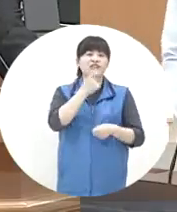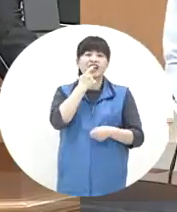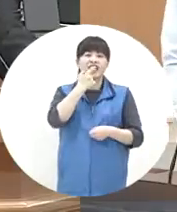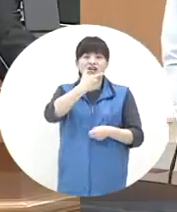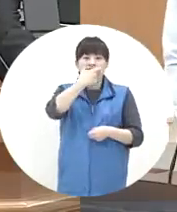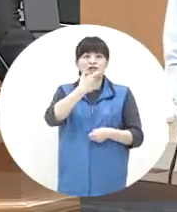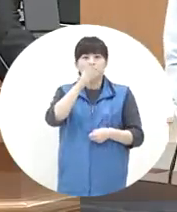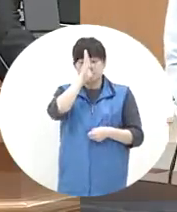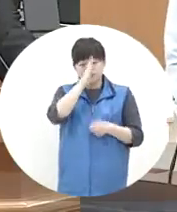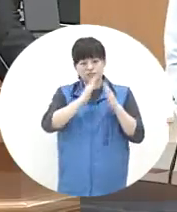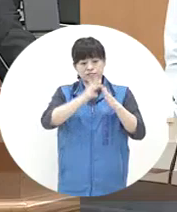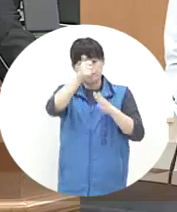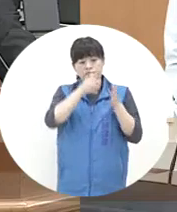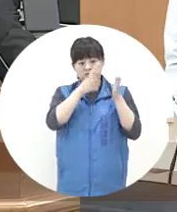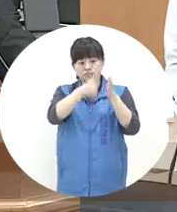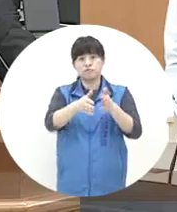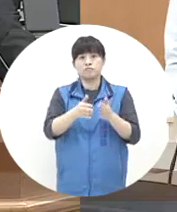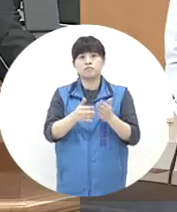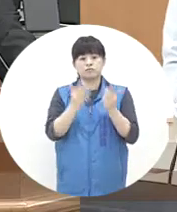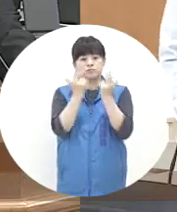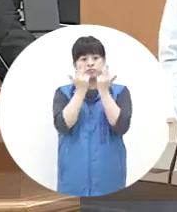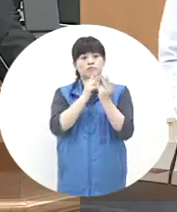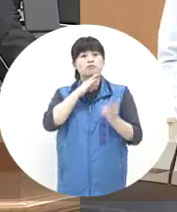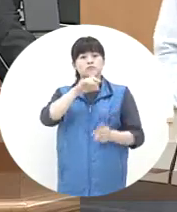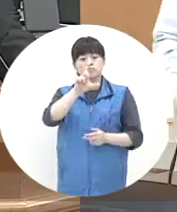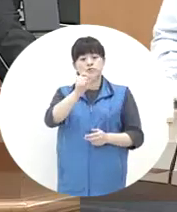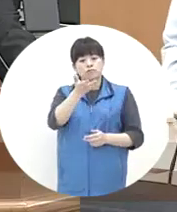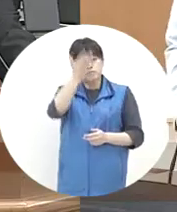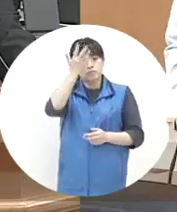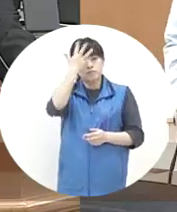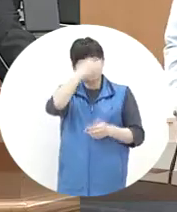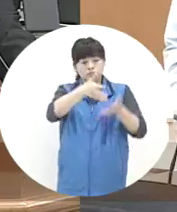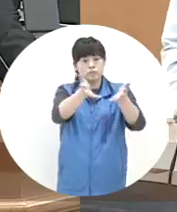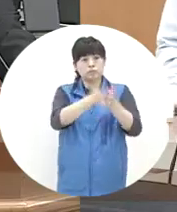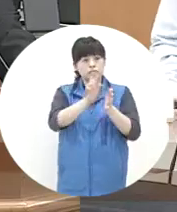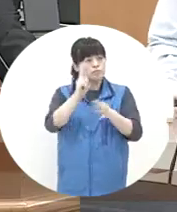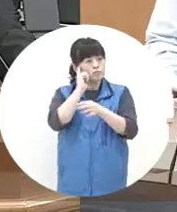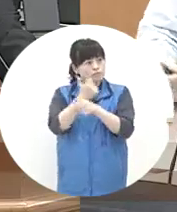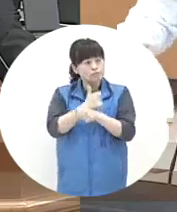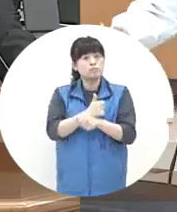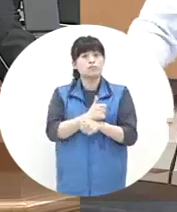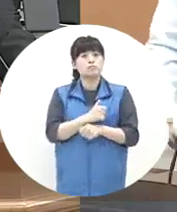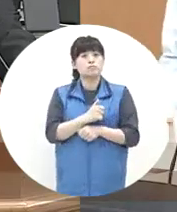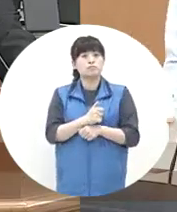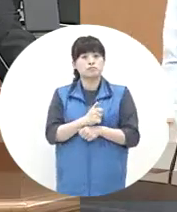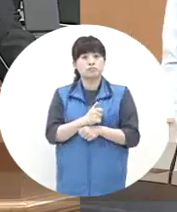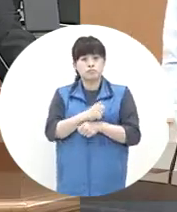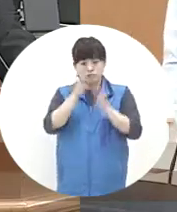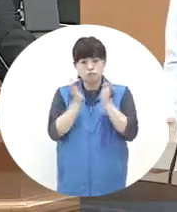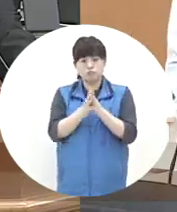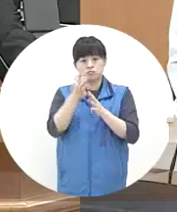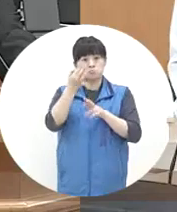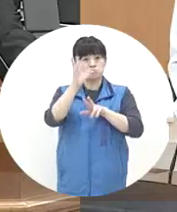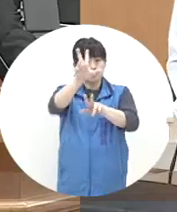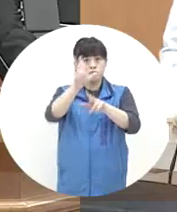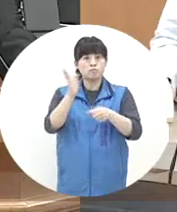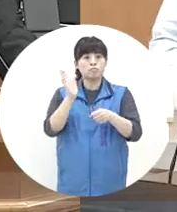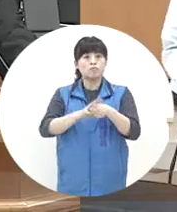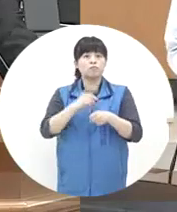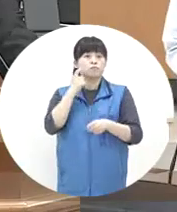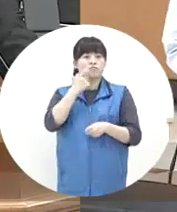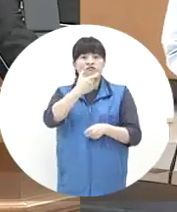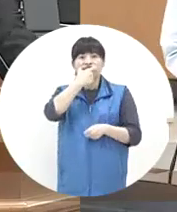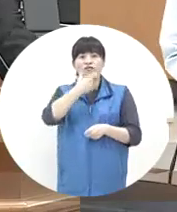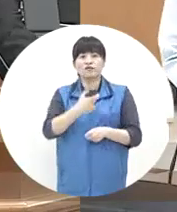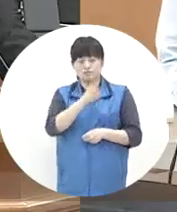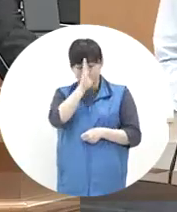以请市长针对我们新北市65岁以上的老人家，齁，考虑一下，齁，全额帮他们补助装假牙，齁，请市长